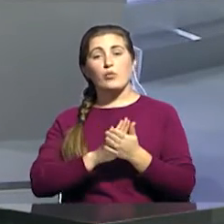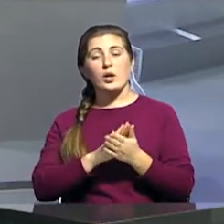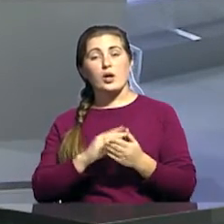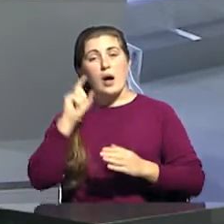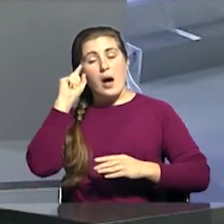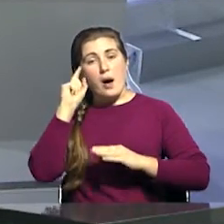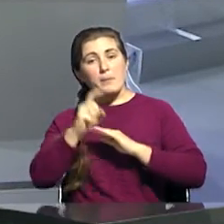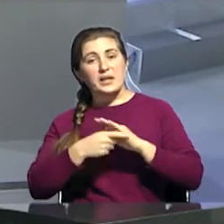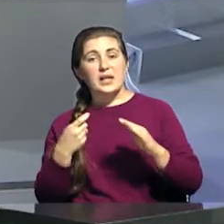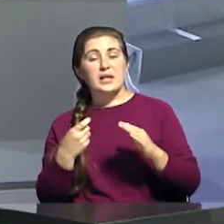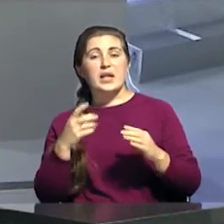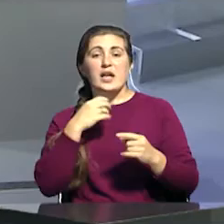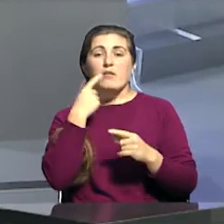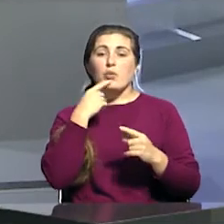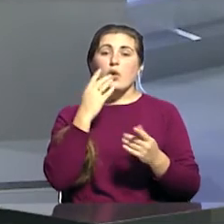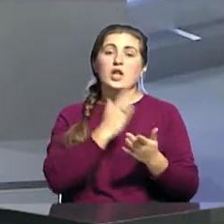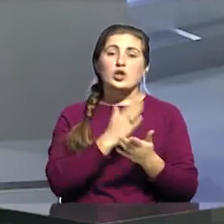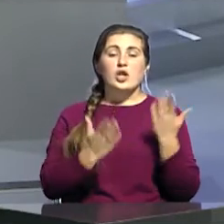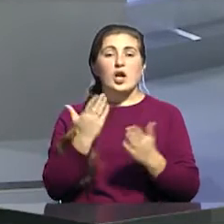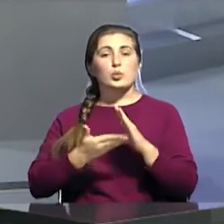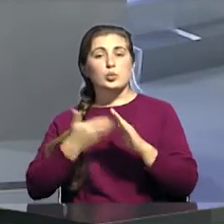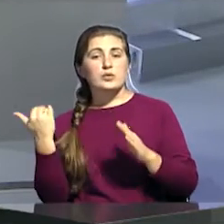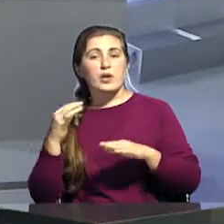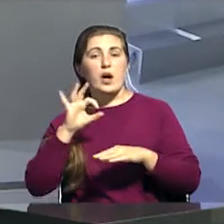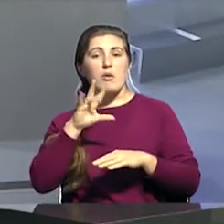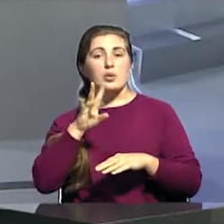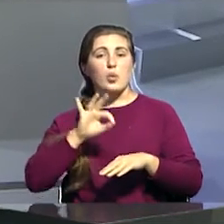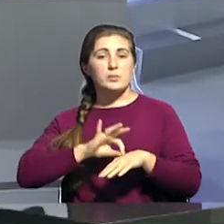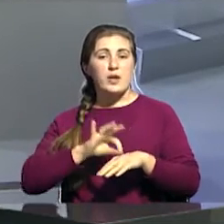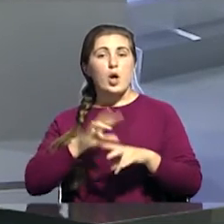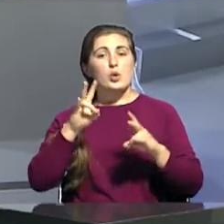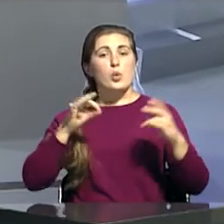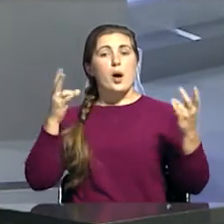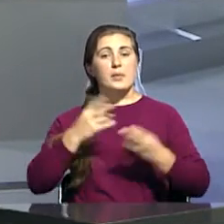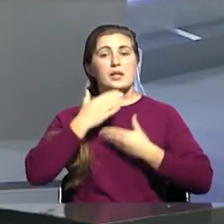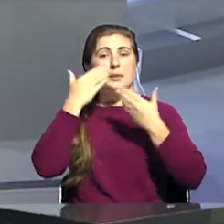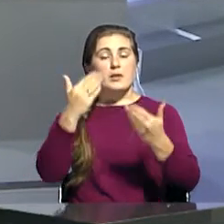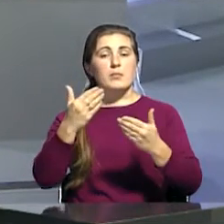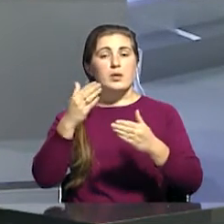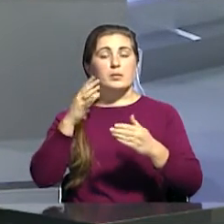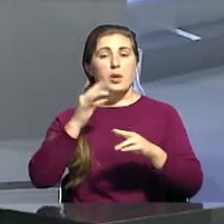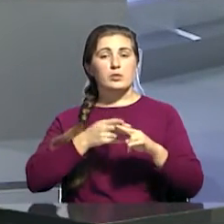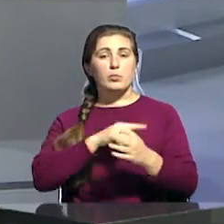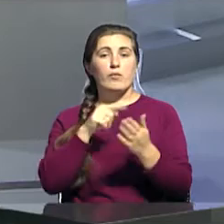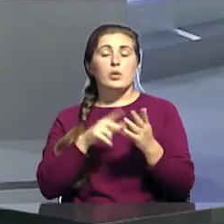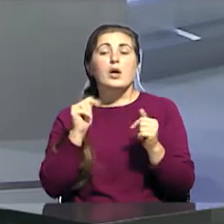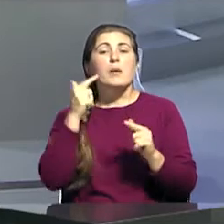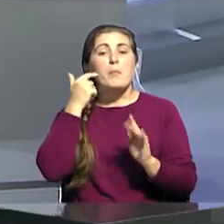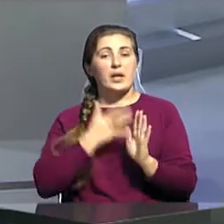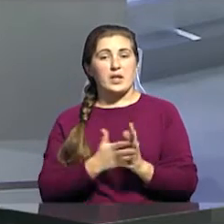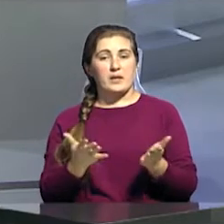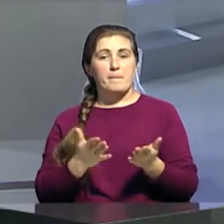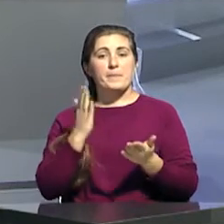говорю, что непосредственно наличие или отсутствие онкологического заболевания, но, по крайней мере, необходимость обратиться по этому поводу к врачу, как понять? Есть понятие